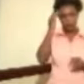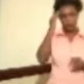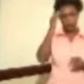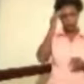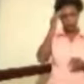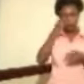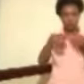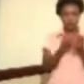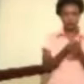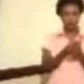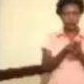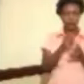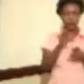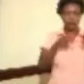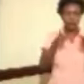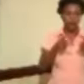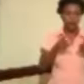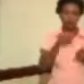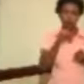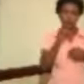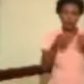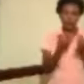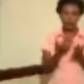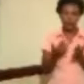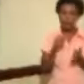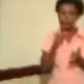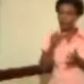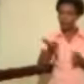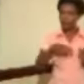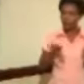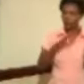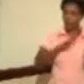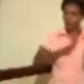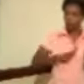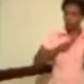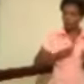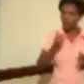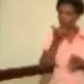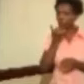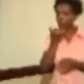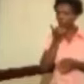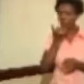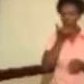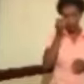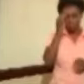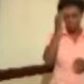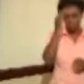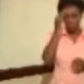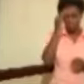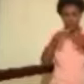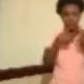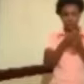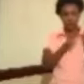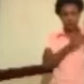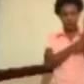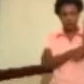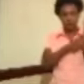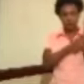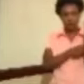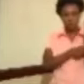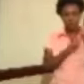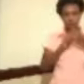que il y a une corruption qui blaye dans le fonctionnement des ports, surtout les ports de la province, qui fait que l'État pas